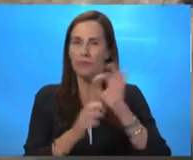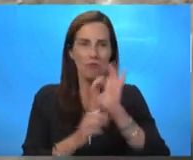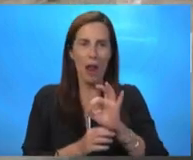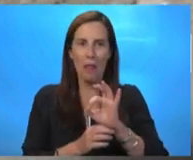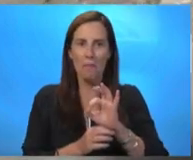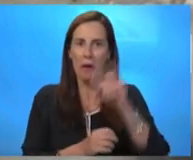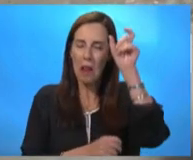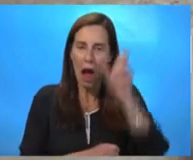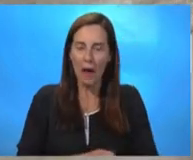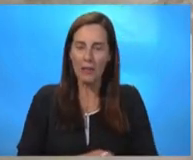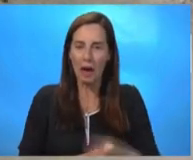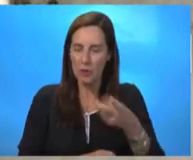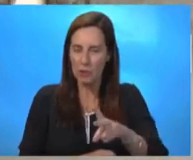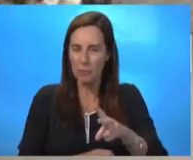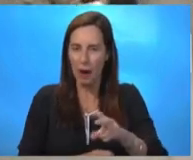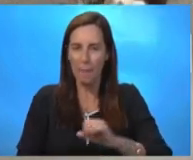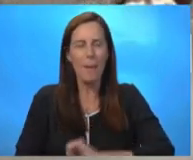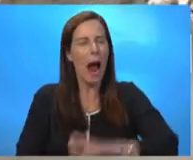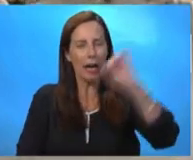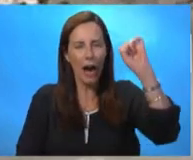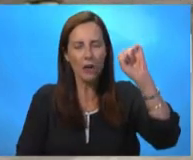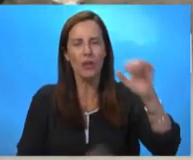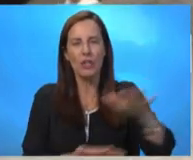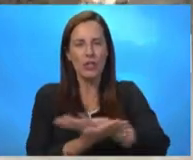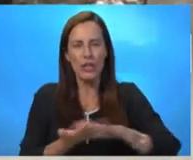לאדם שנספה באסון התפרצות הר הגעש שהחריב את העיר